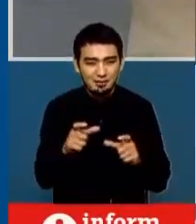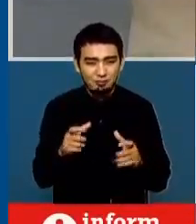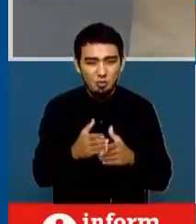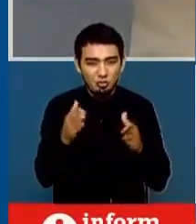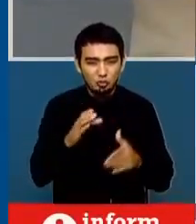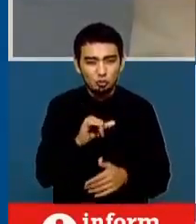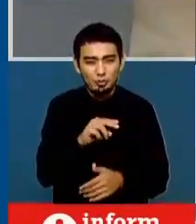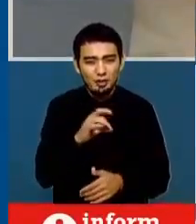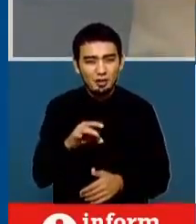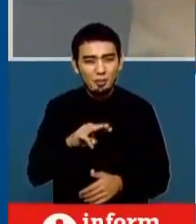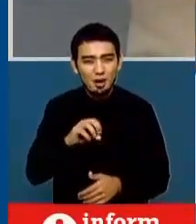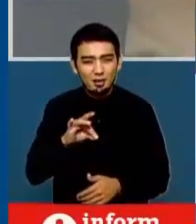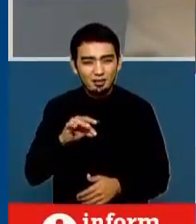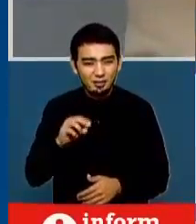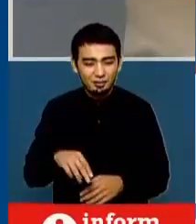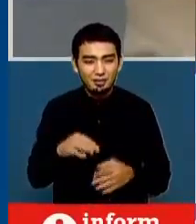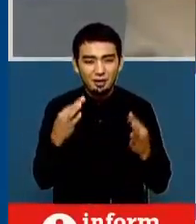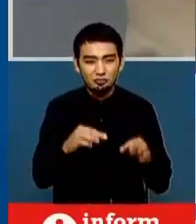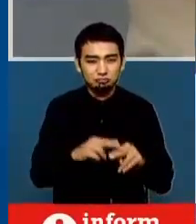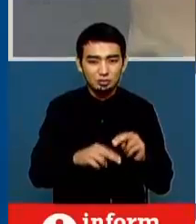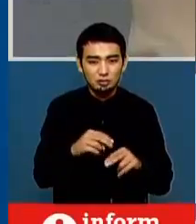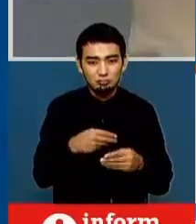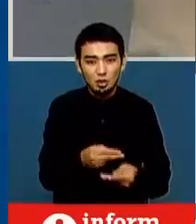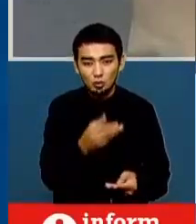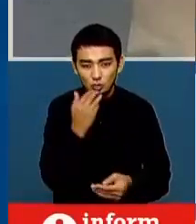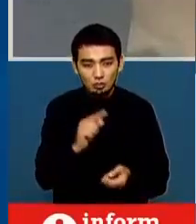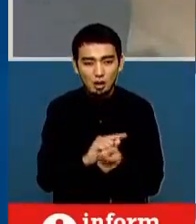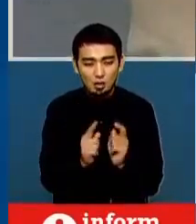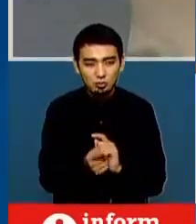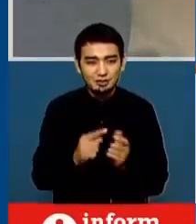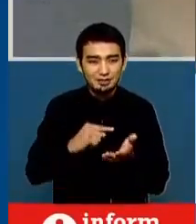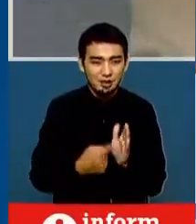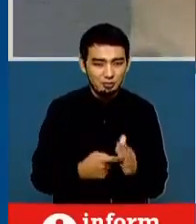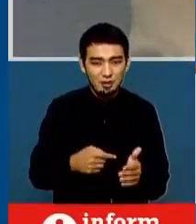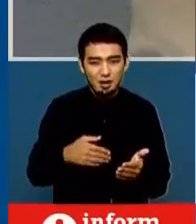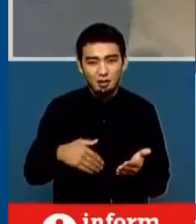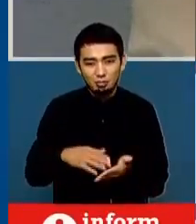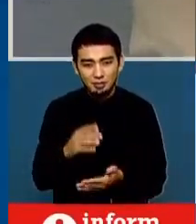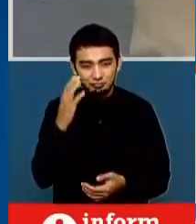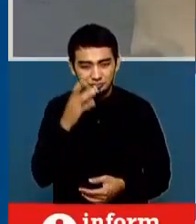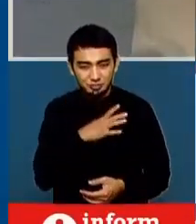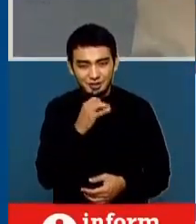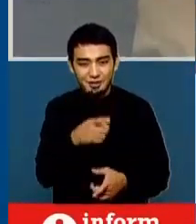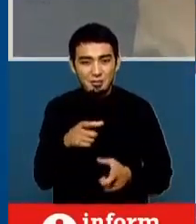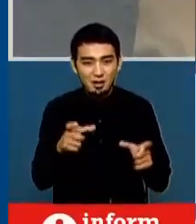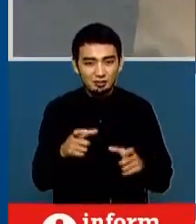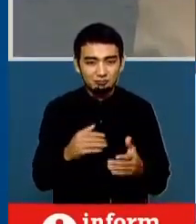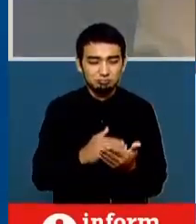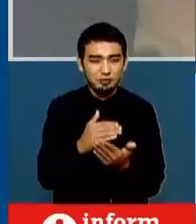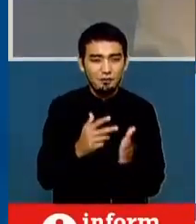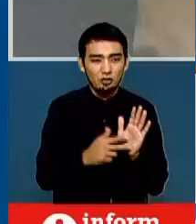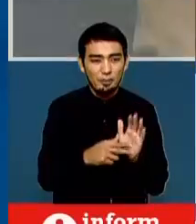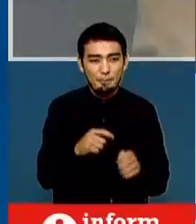Говорят, разрешения на стройку не давали, наоборот, собрали подписи с требованием отменить ее. Ведь если магазин высотой 8